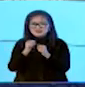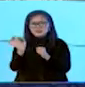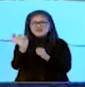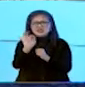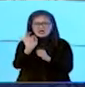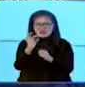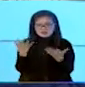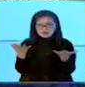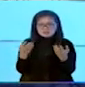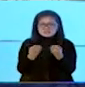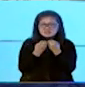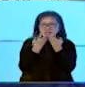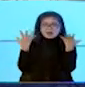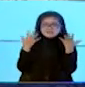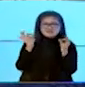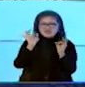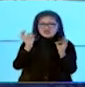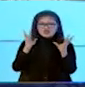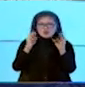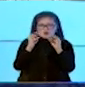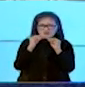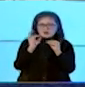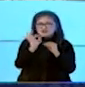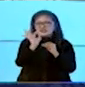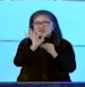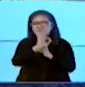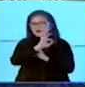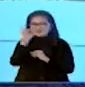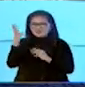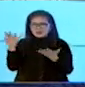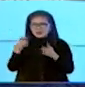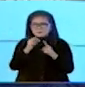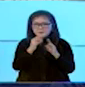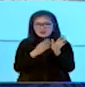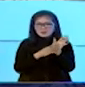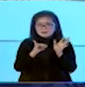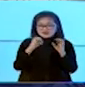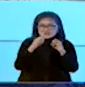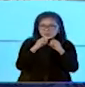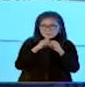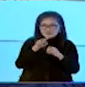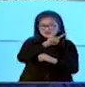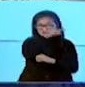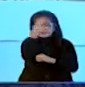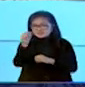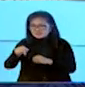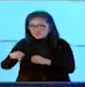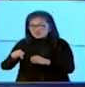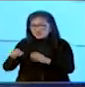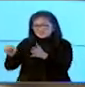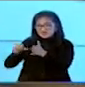dan tidak ada lagi komunikasi dari orang tersebut sehingga petani Jember sampai saat ini tidak pernah menerima